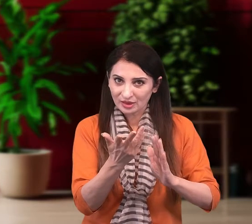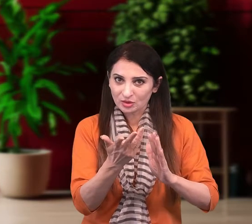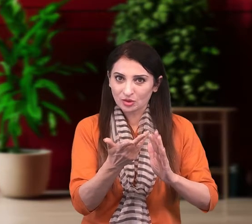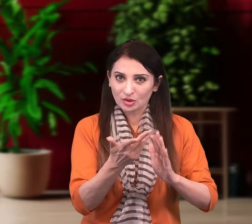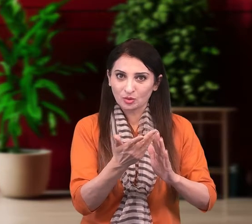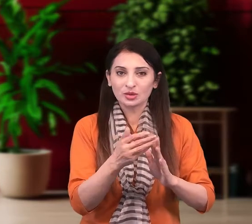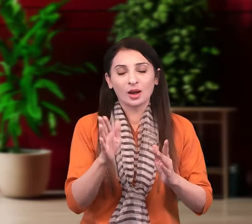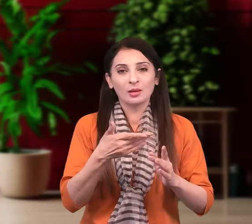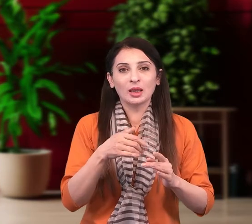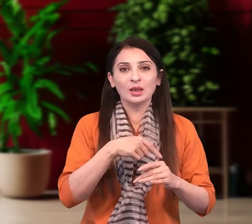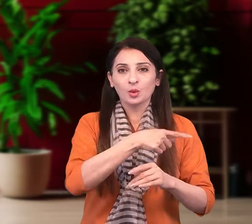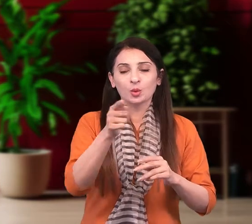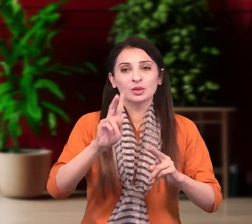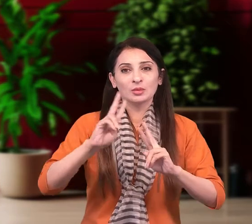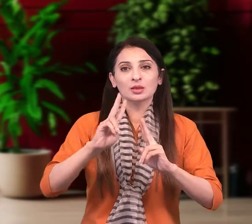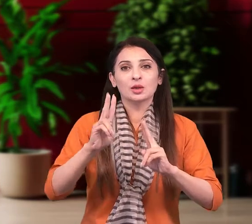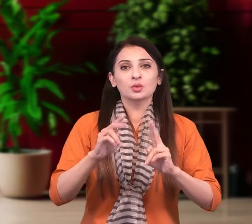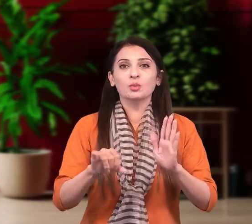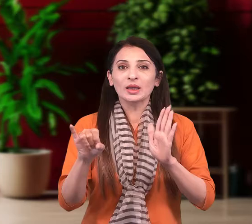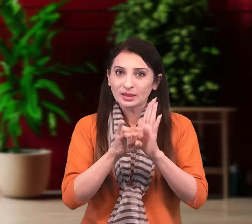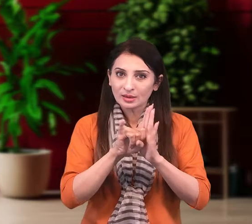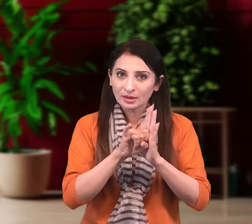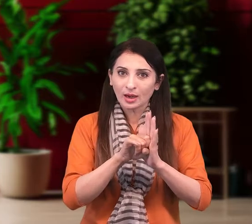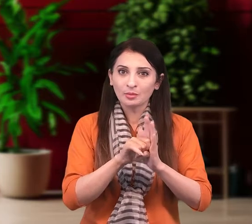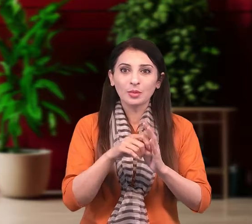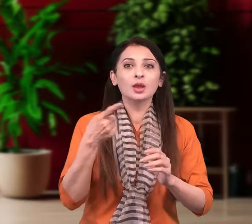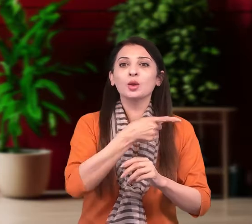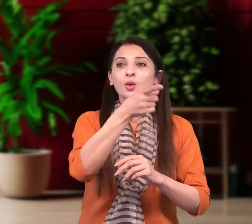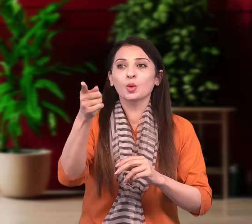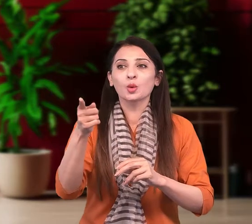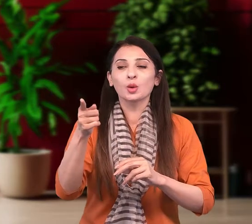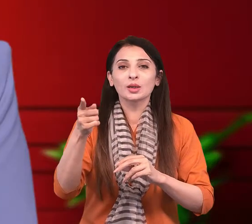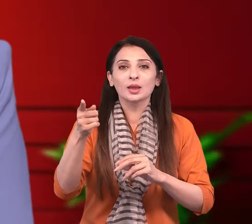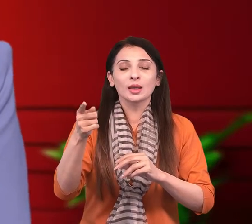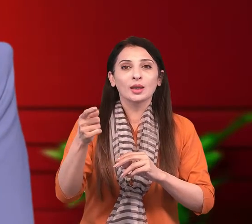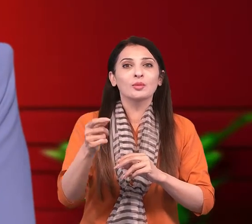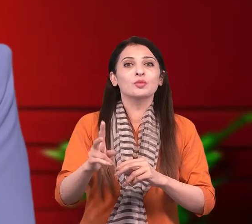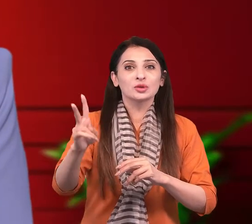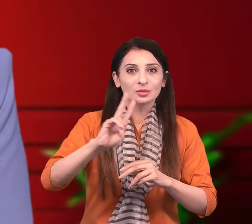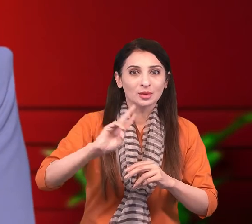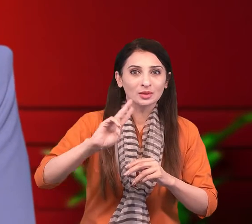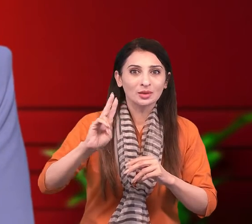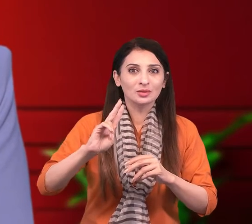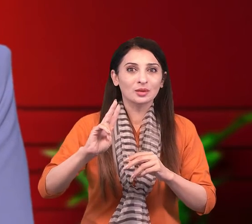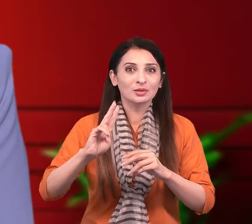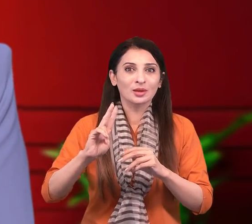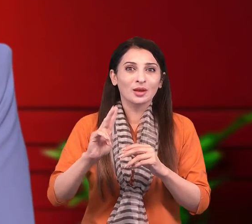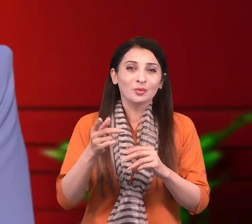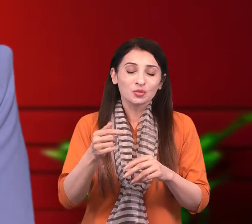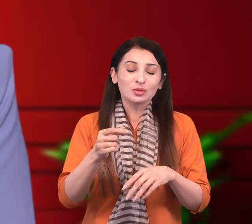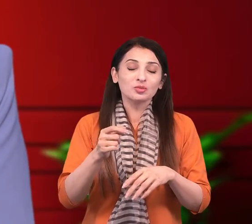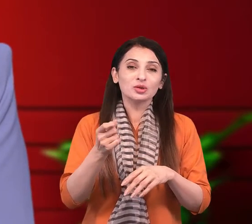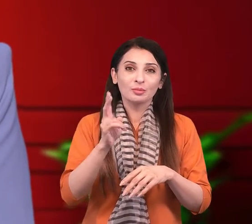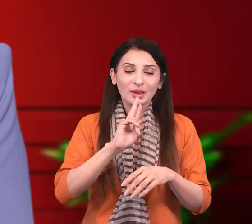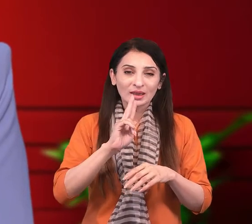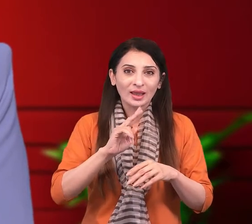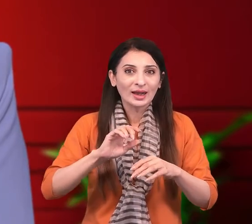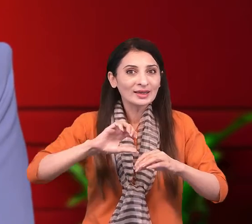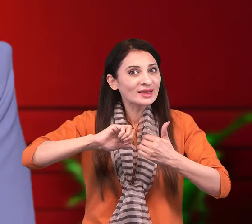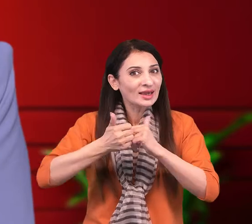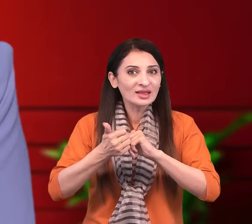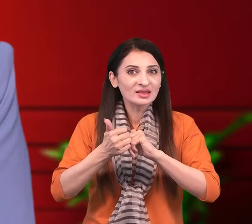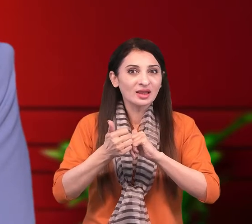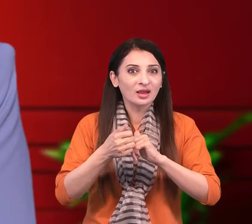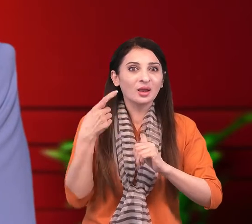के शेम किया। फॉर एग्ज़ाम्पल अगर हम देखें कि रूह का जो कॉन्सेप्ट है, हर इंसान की रूह अल्लाह ताला ने बोला है एक